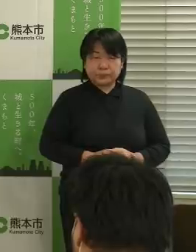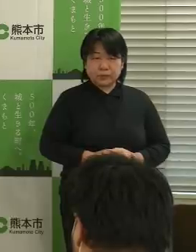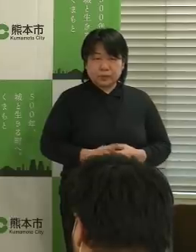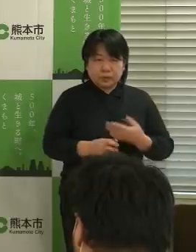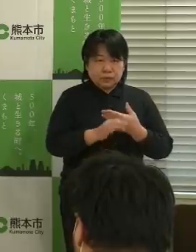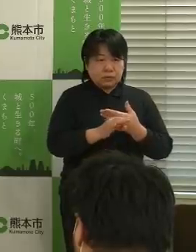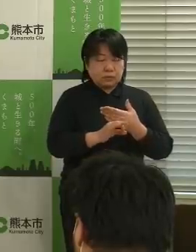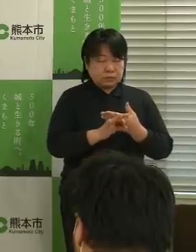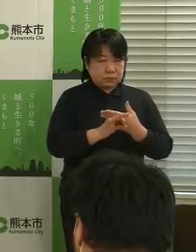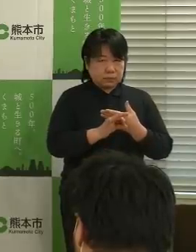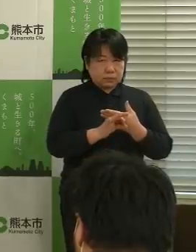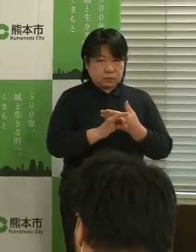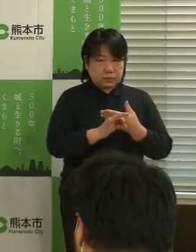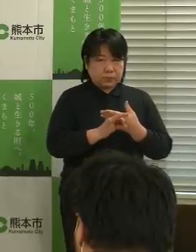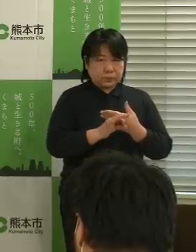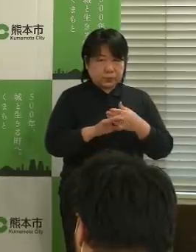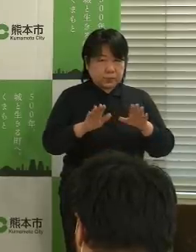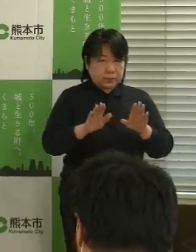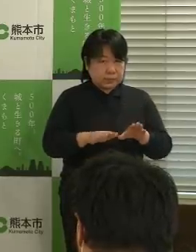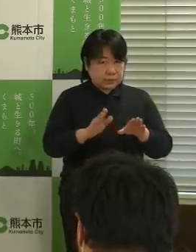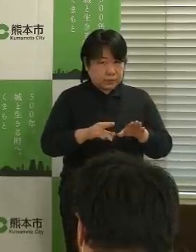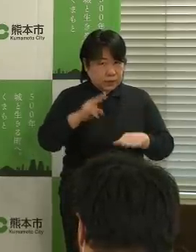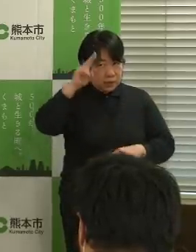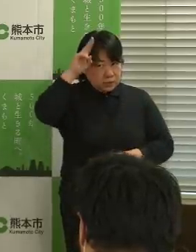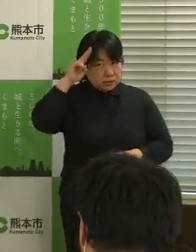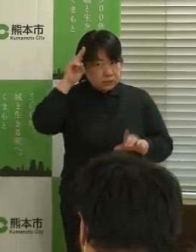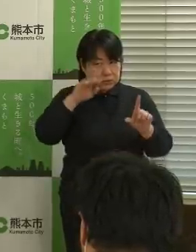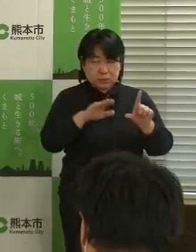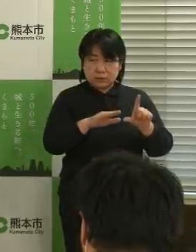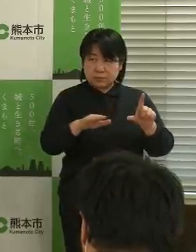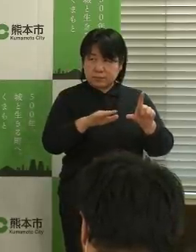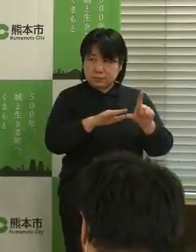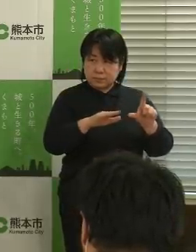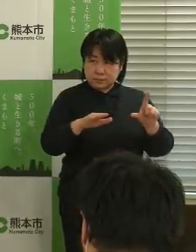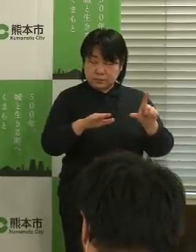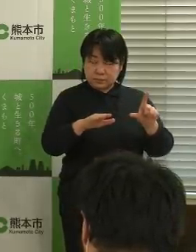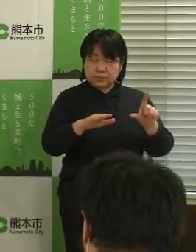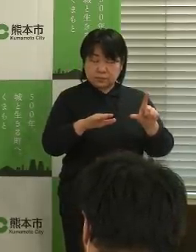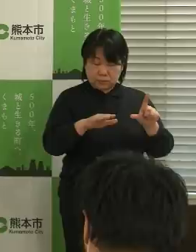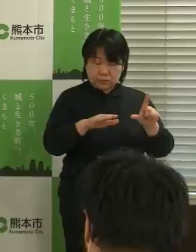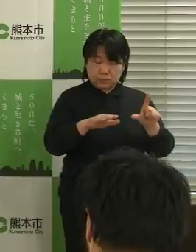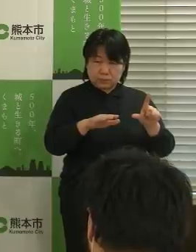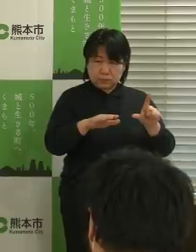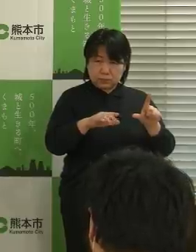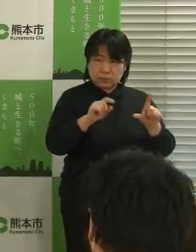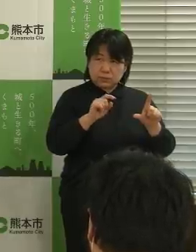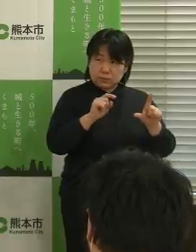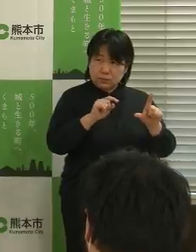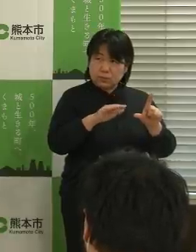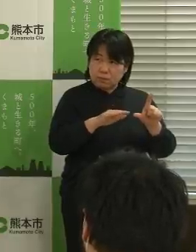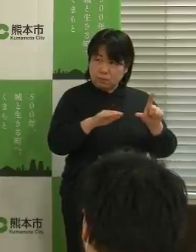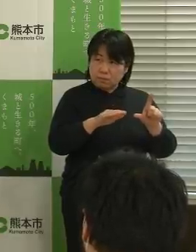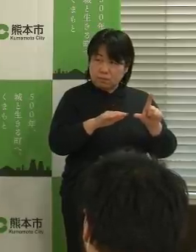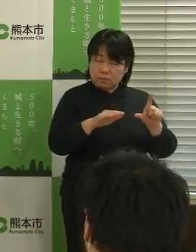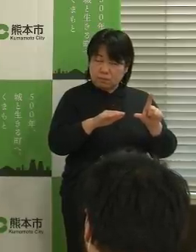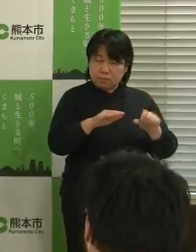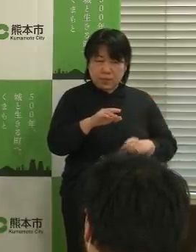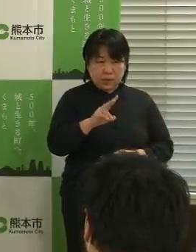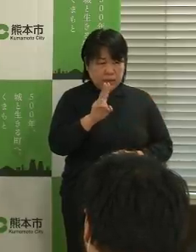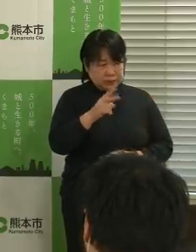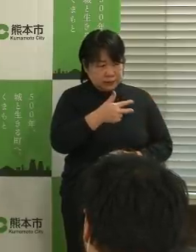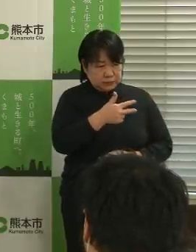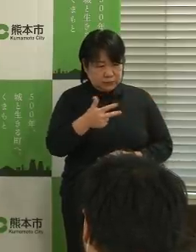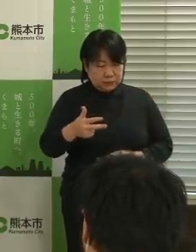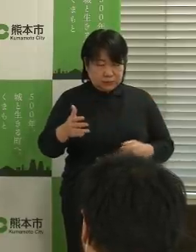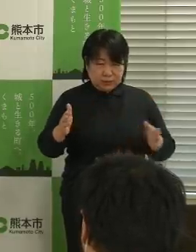例えば、今のリスクレベルでは、まあ、なんとかこの、まあ、2週間に一度